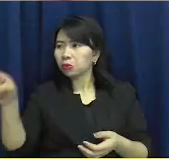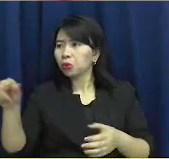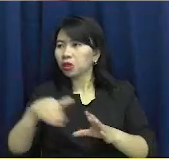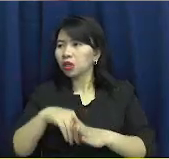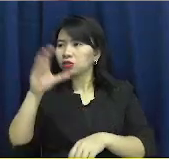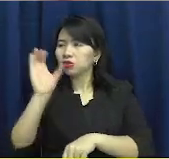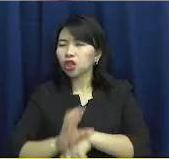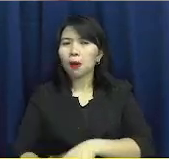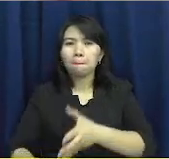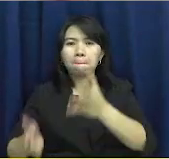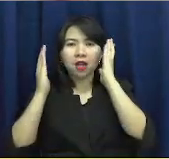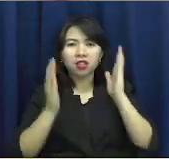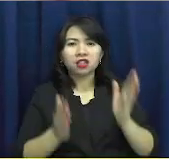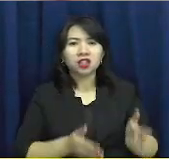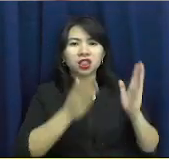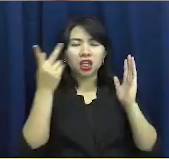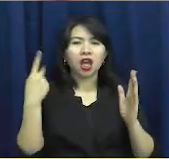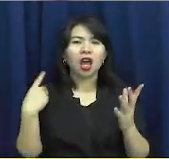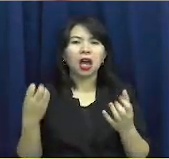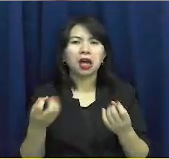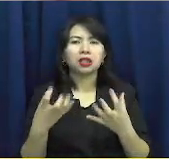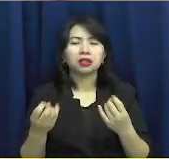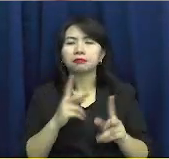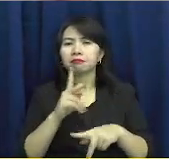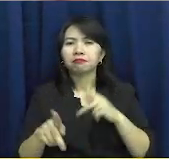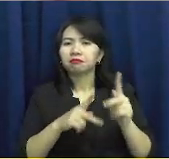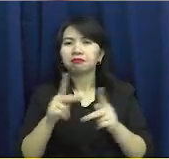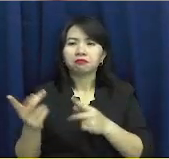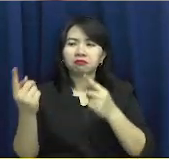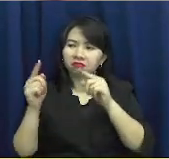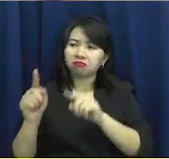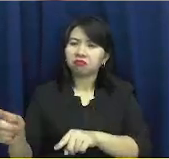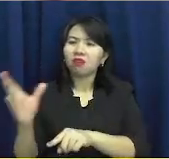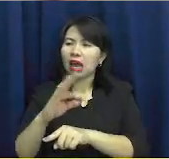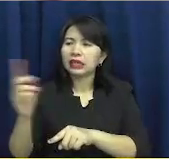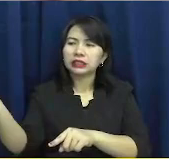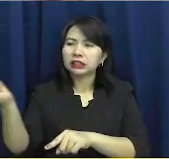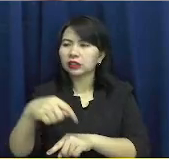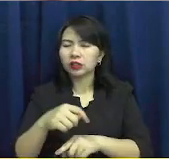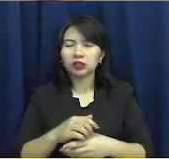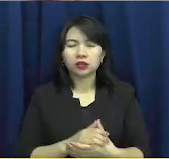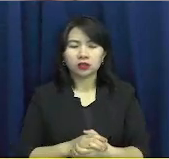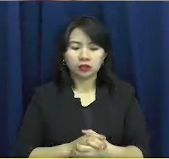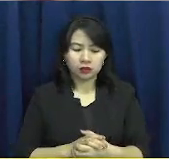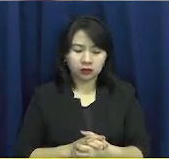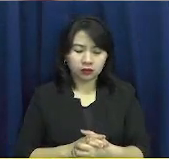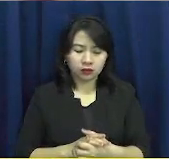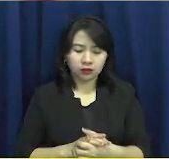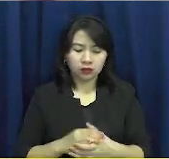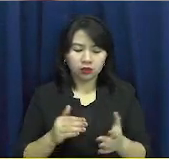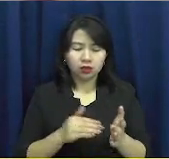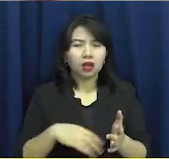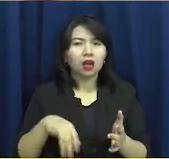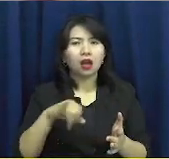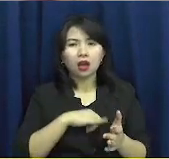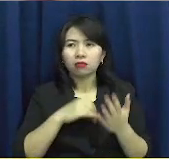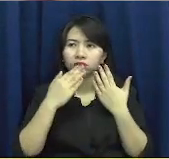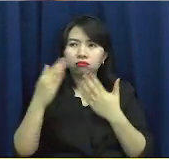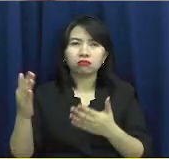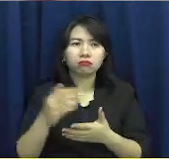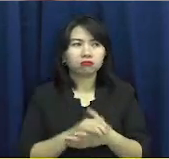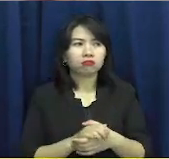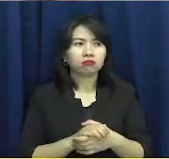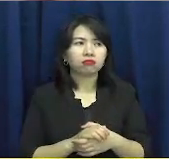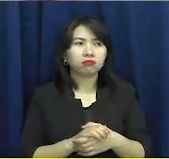Dami. Actually, ako ito yung sinasabi ko lang, no? As a challenge to other areas. Ako nagpapasalamat sa Panginoon. We were able to reach our